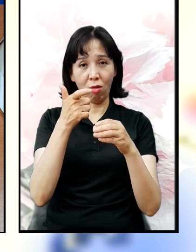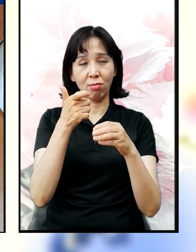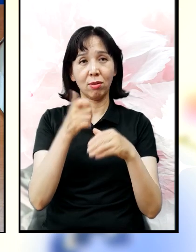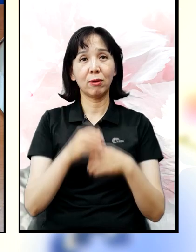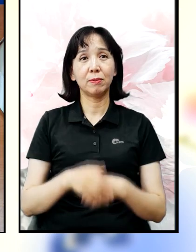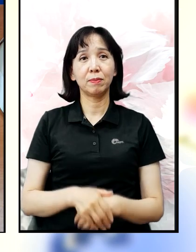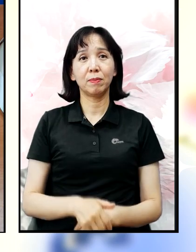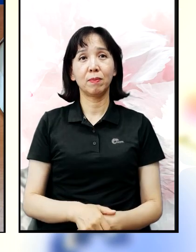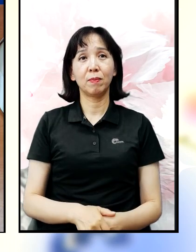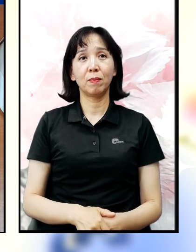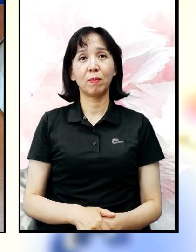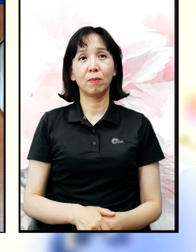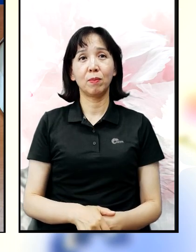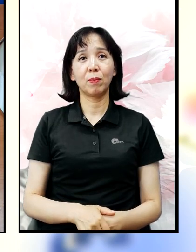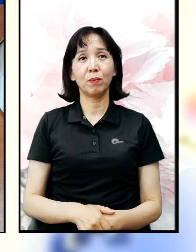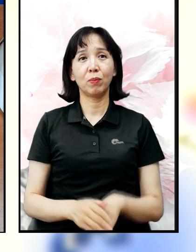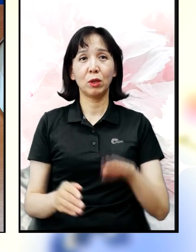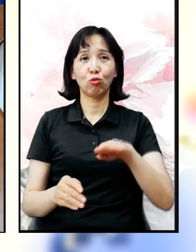글루건으로